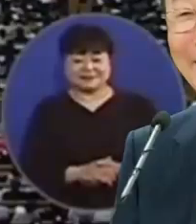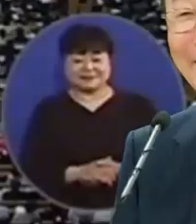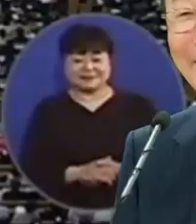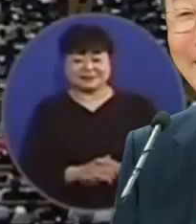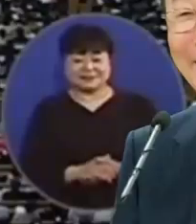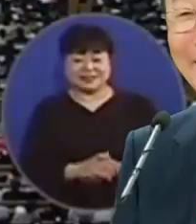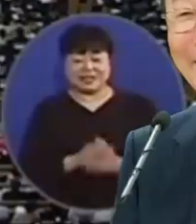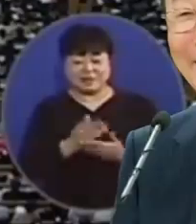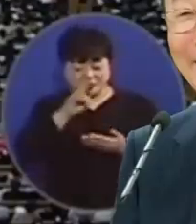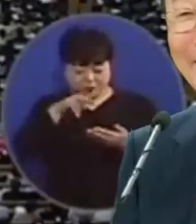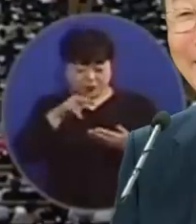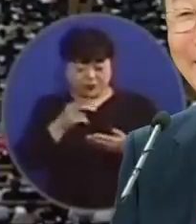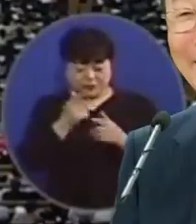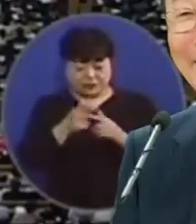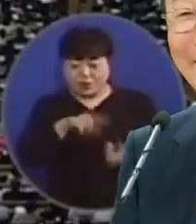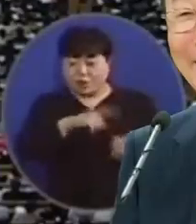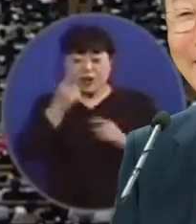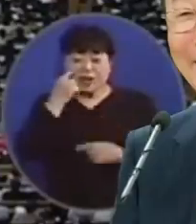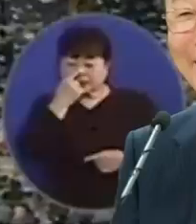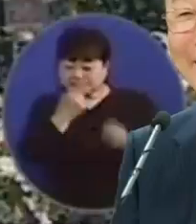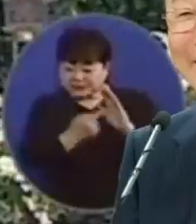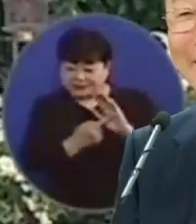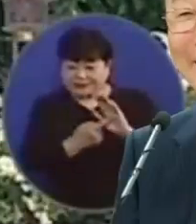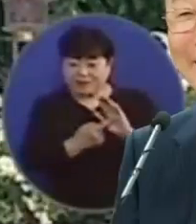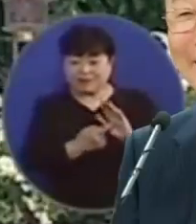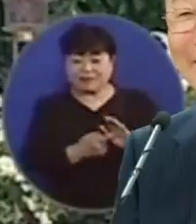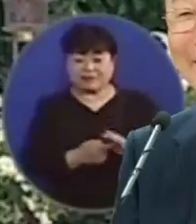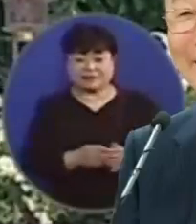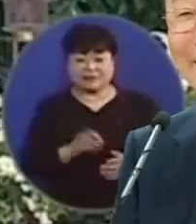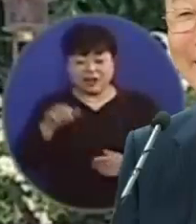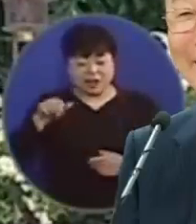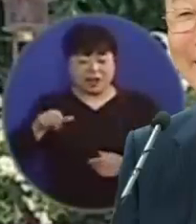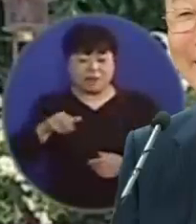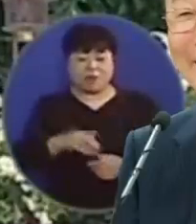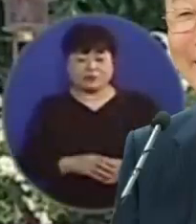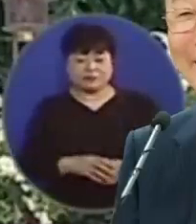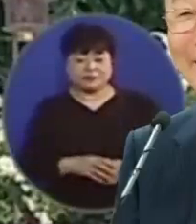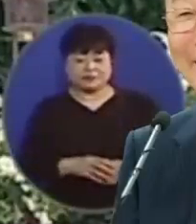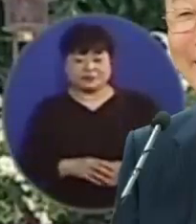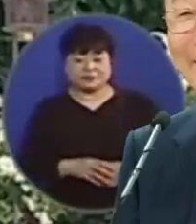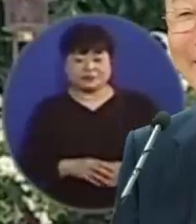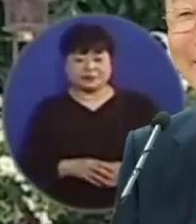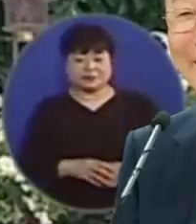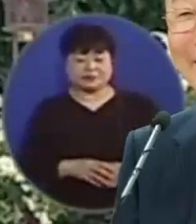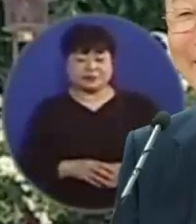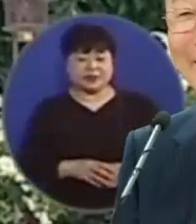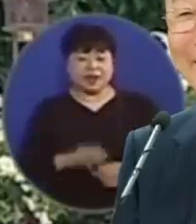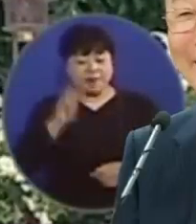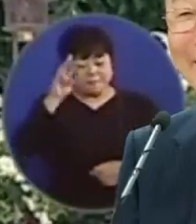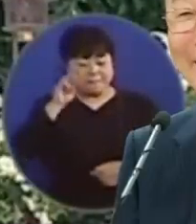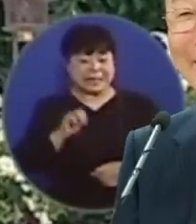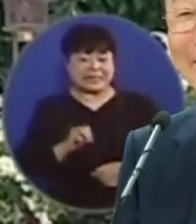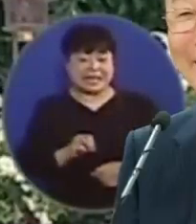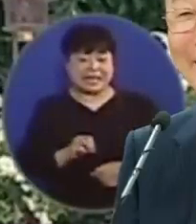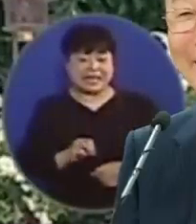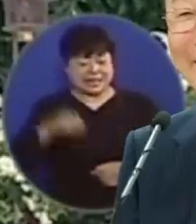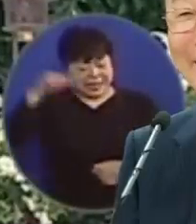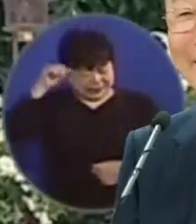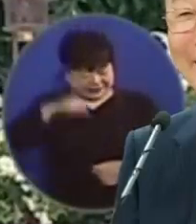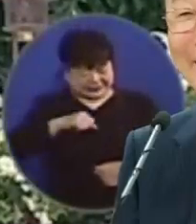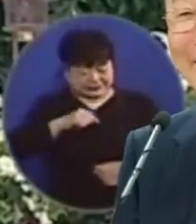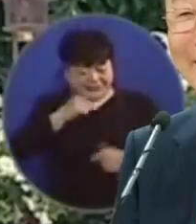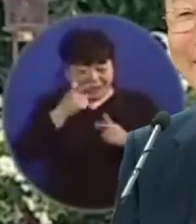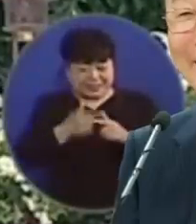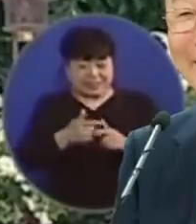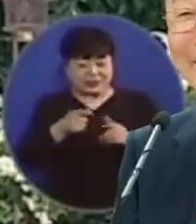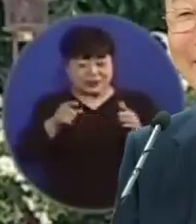성경에 보면 예수님이 부활하신 증거가 충분합니다. 마가복음 16장 5절로 6절에 막달라 마리아와 다른 마리아가 이른 아침에